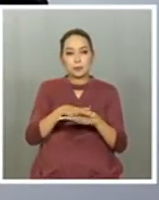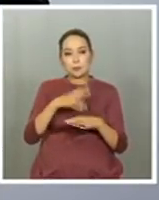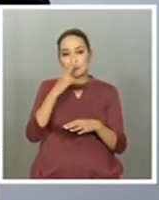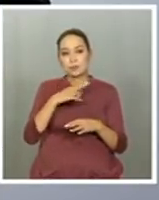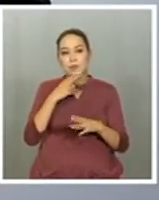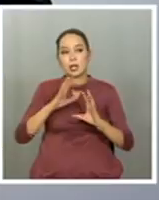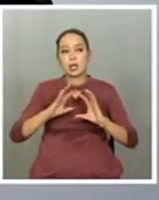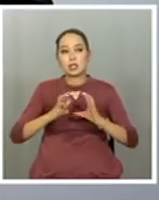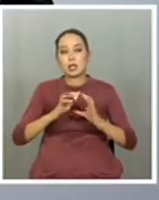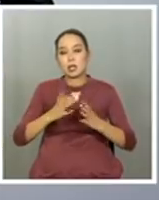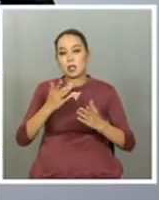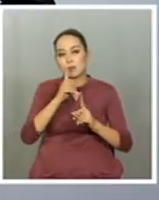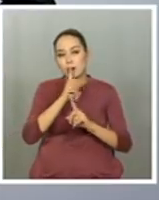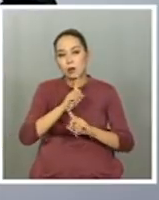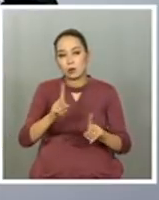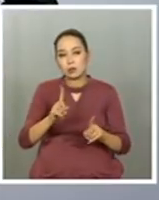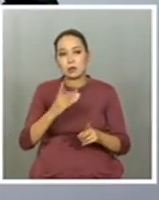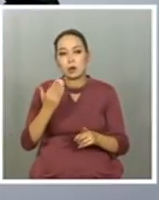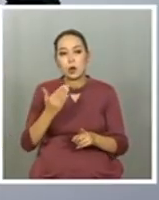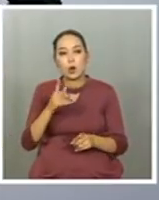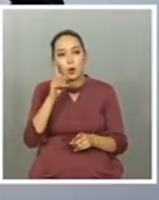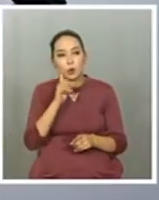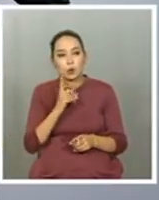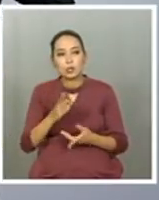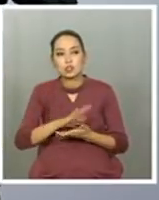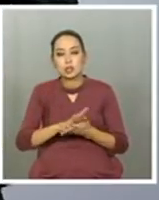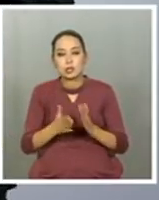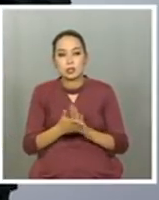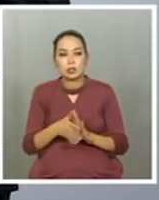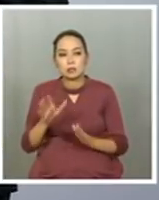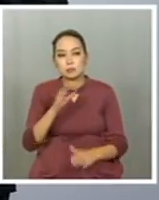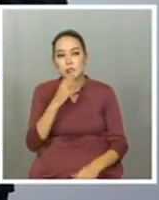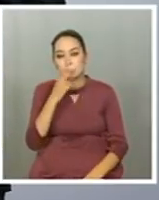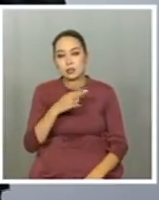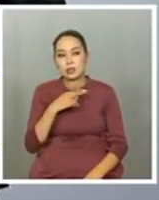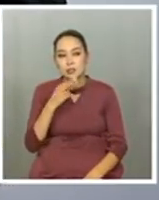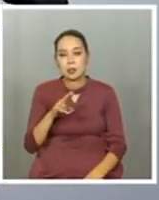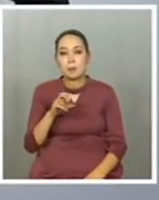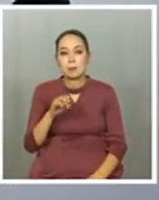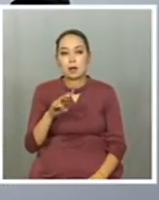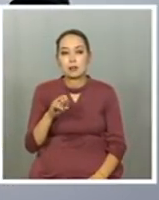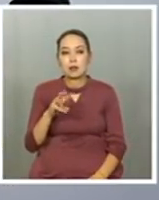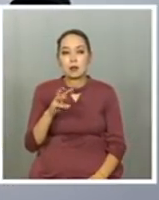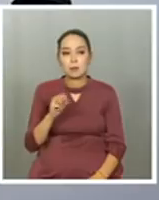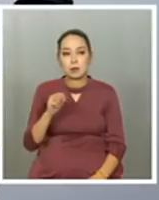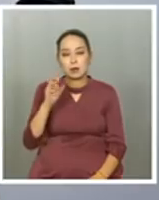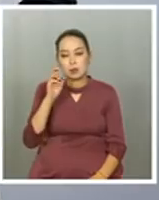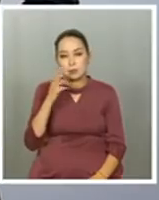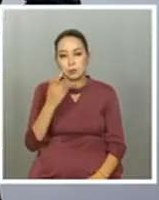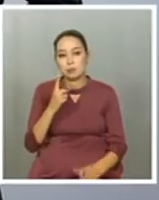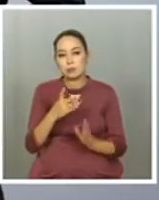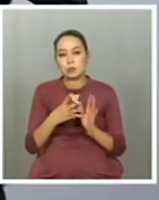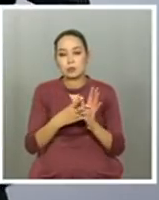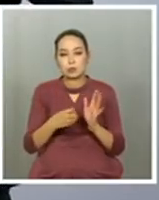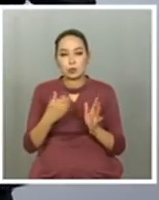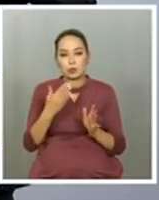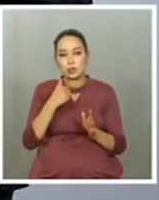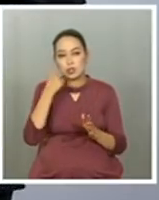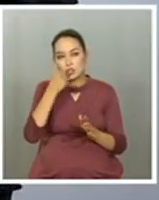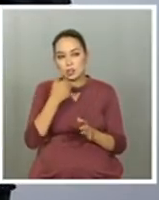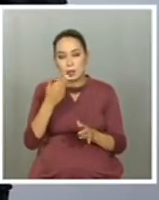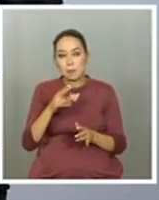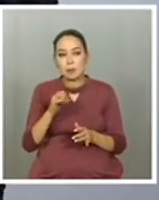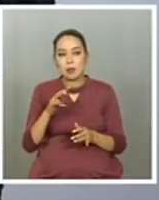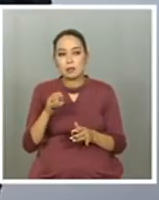географиялық ерекшеліктері мен қолайлы жағдайларын ескеретін болсақ, Панама мемлекеті 1903 жылы Колумбиядан өз тәуелсіздігін алғаннан